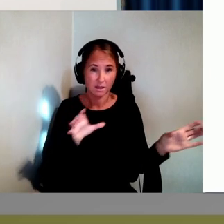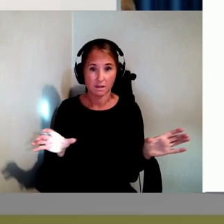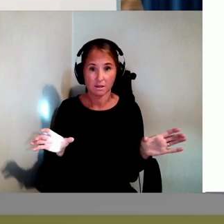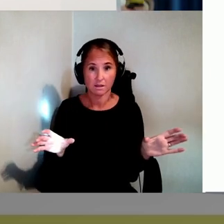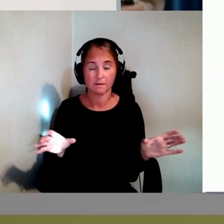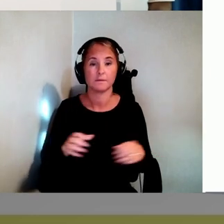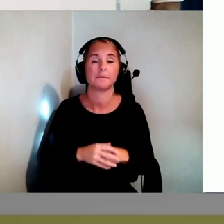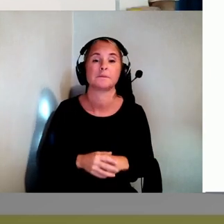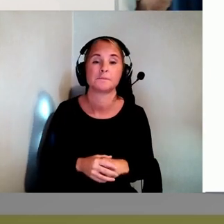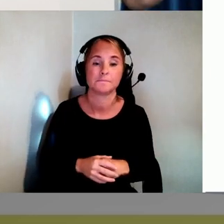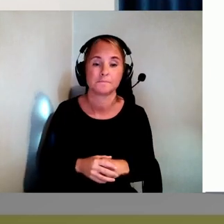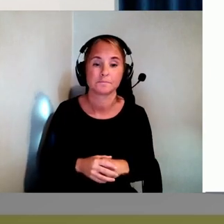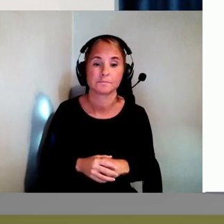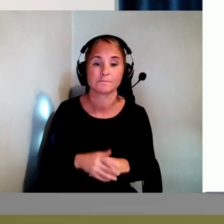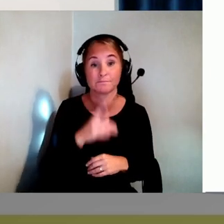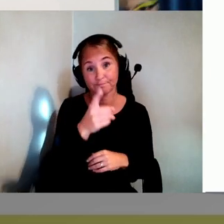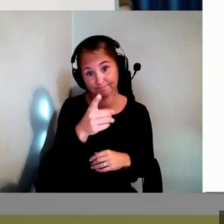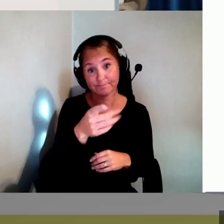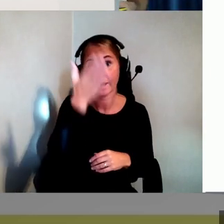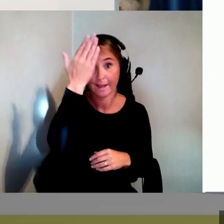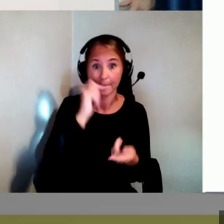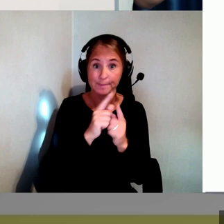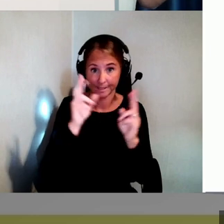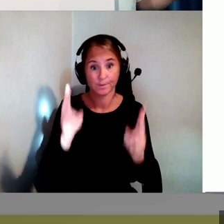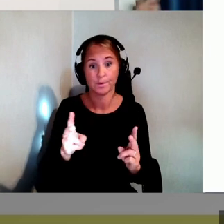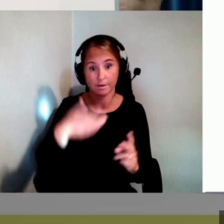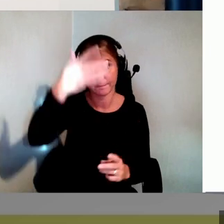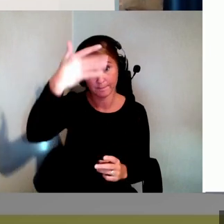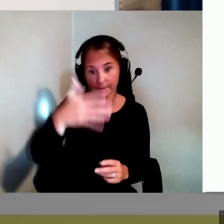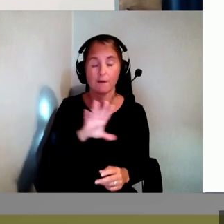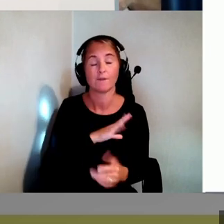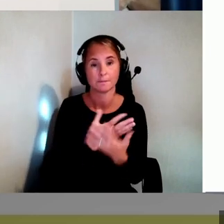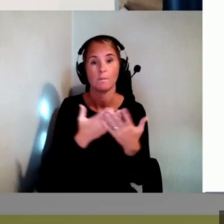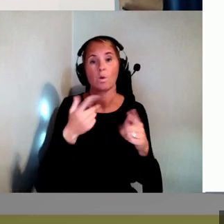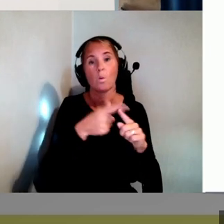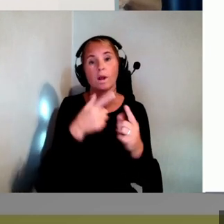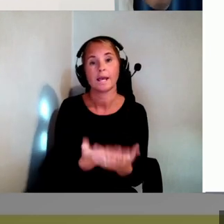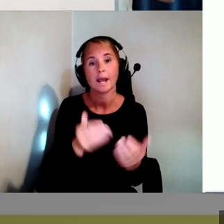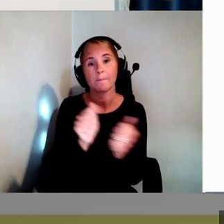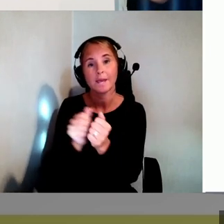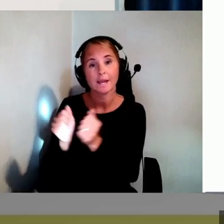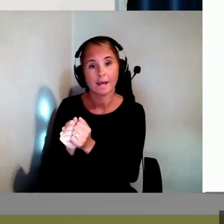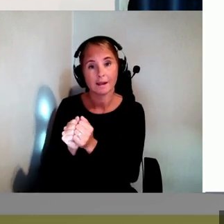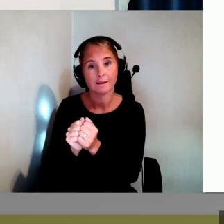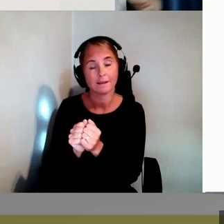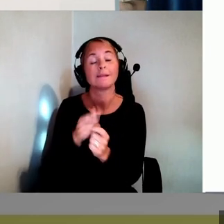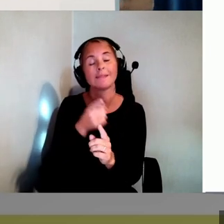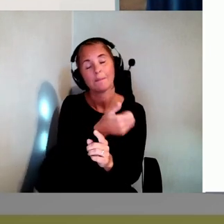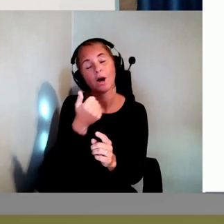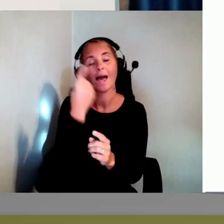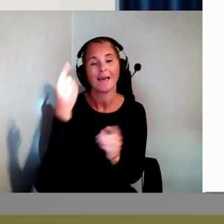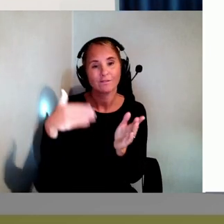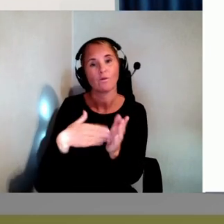eh och då det här så här kan dut men det finns många hjälpmedel eh och det här är bara ett en av många